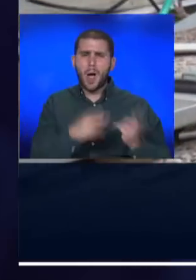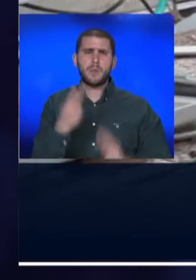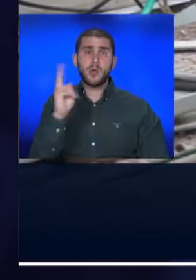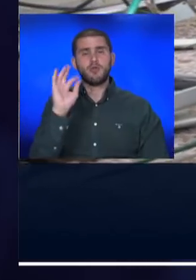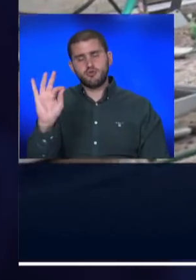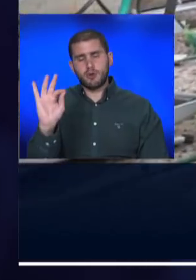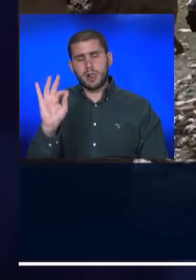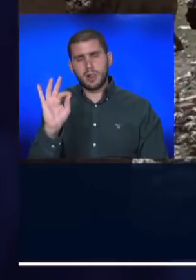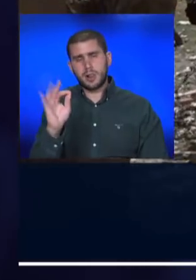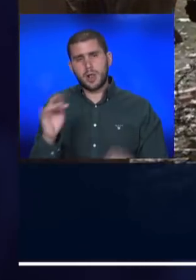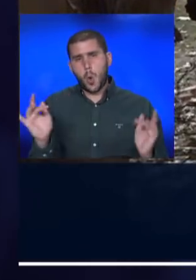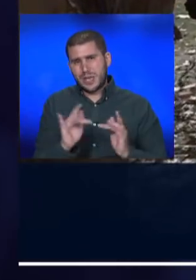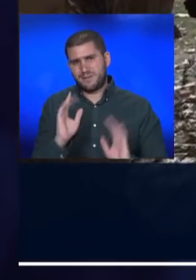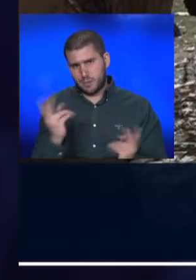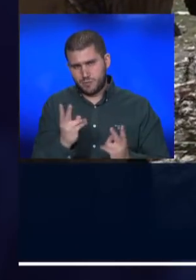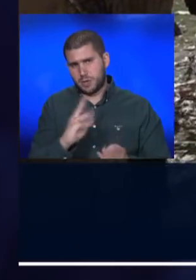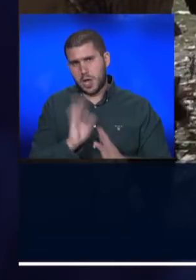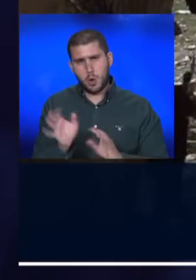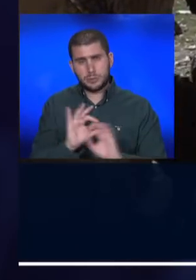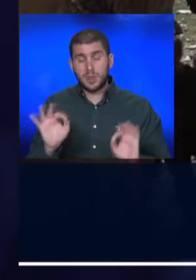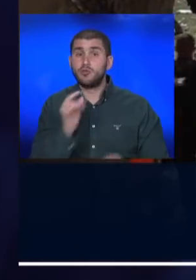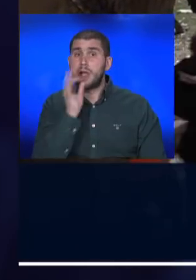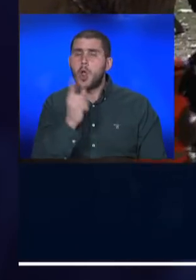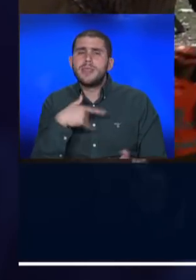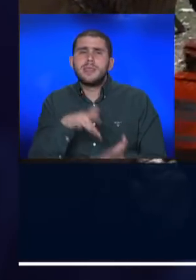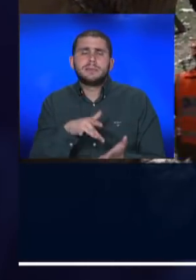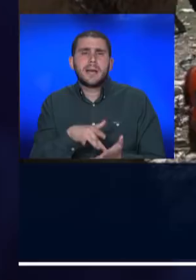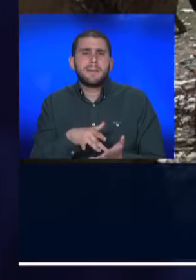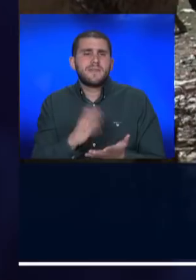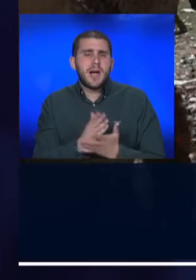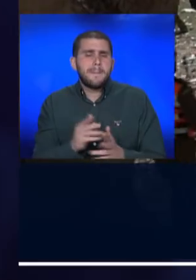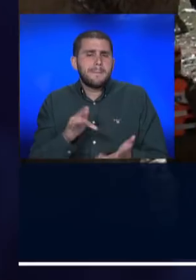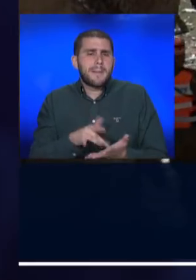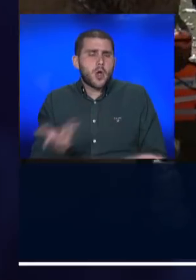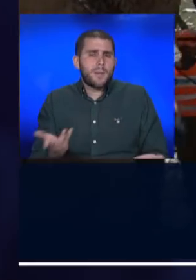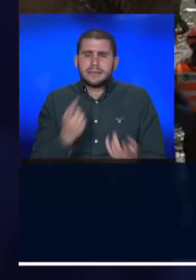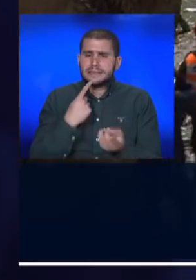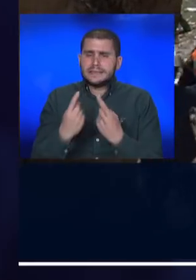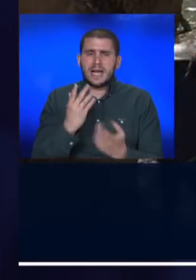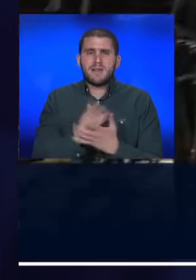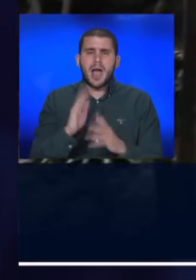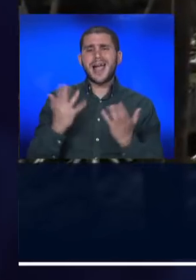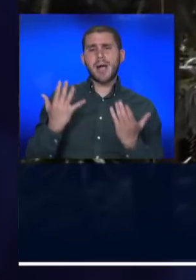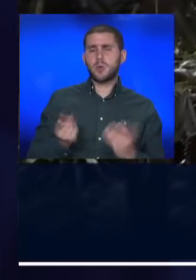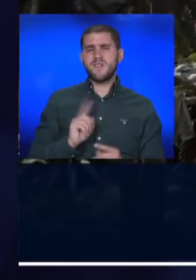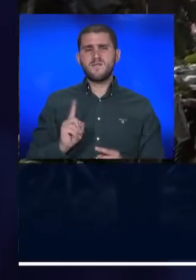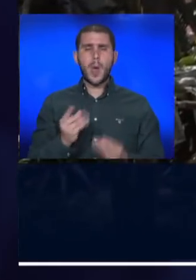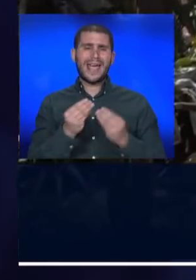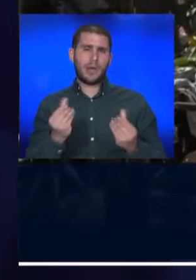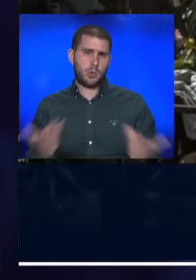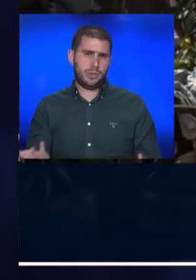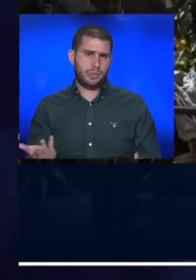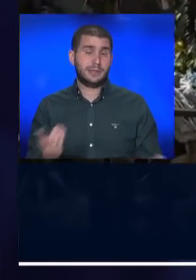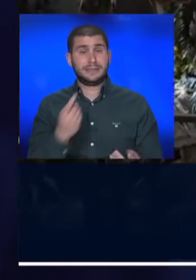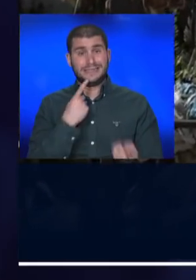מצוין. אבל השאלה אם אנחנו לא נמצאים במקום שבו השיח מתנהל על כמויות ולא שיח איכותני. בו שיח שבו